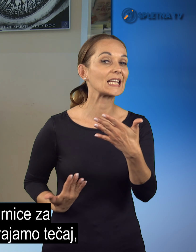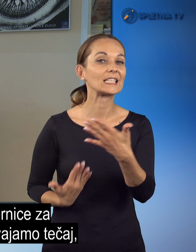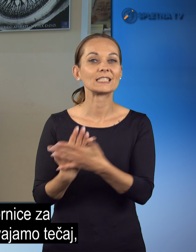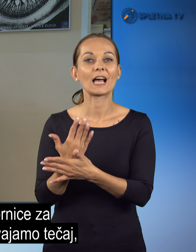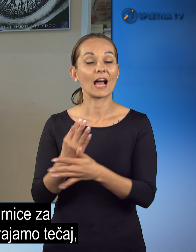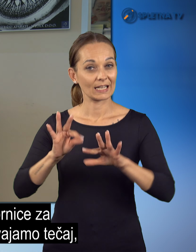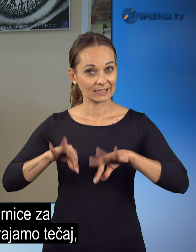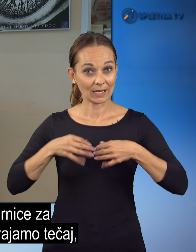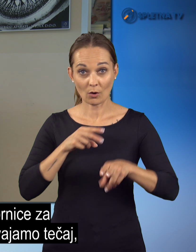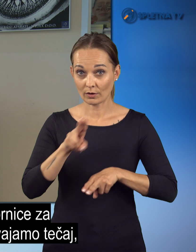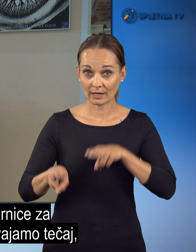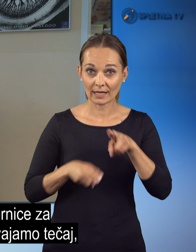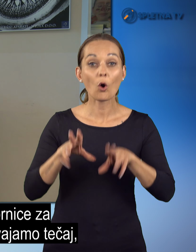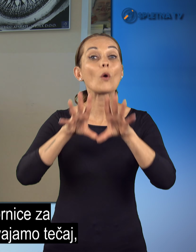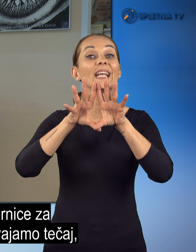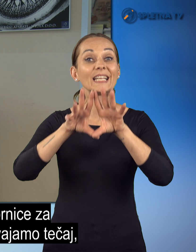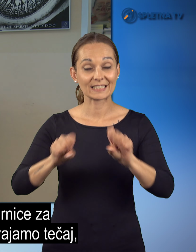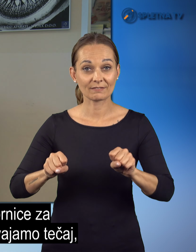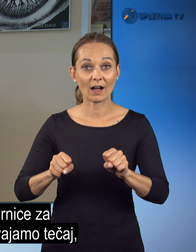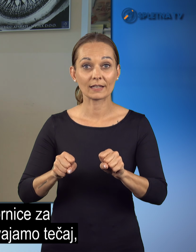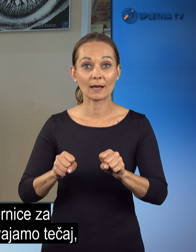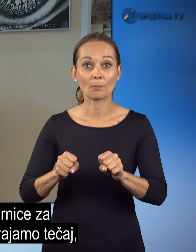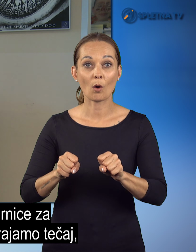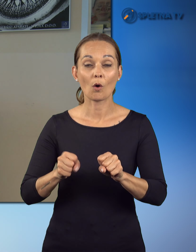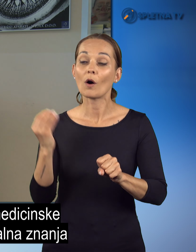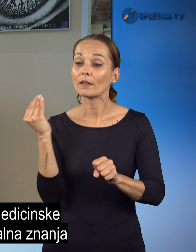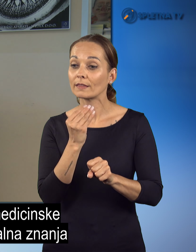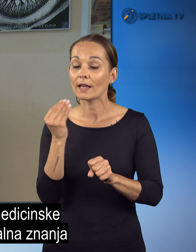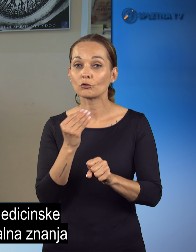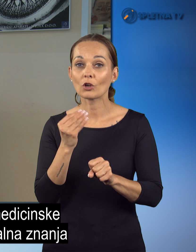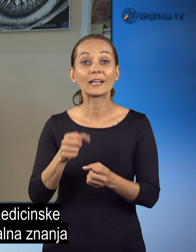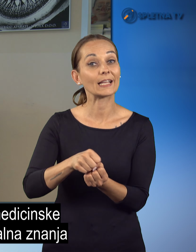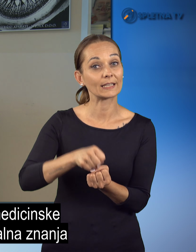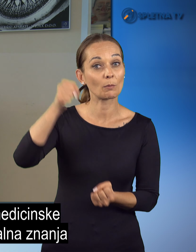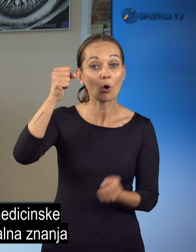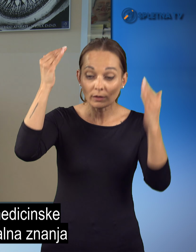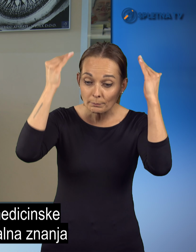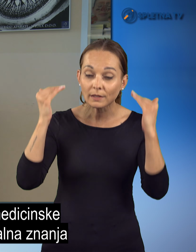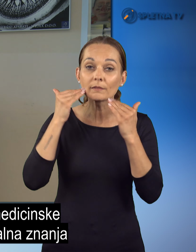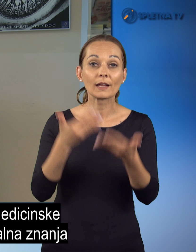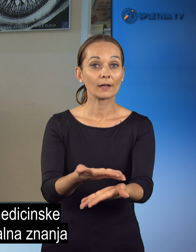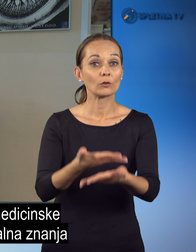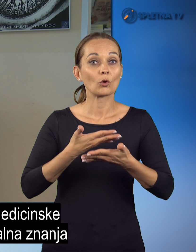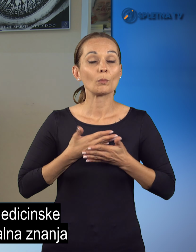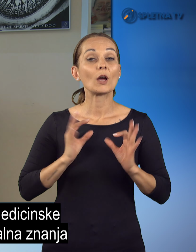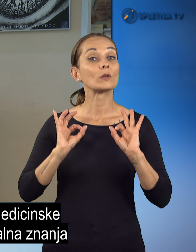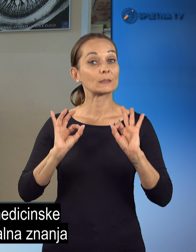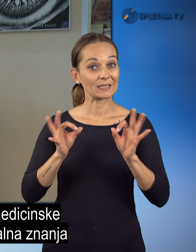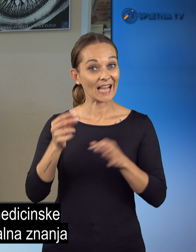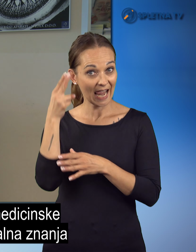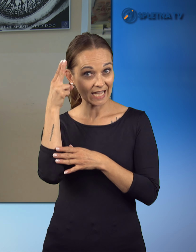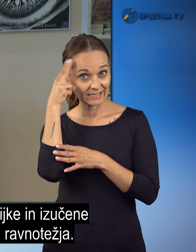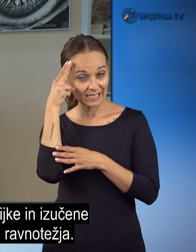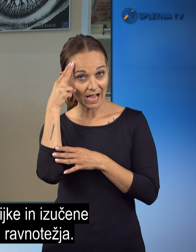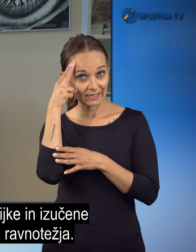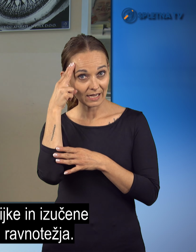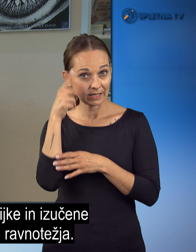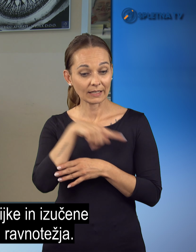za zdravstveno nego izvajamo tečaj, kjer diplomirane medicinske sestre dobijo specialna